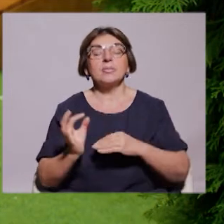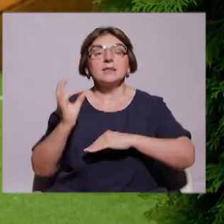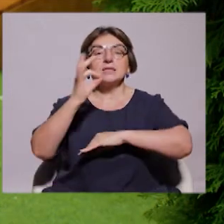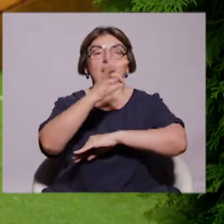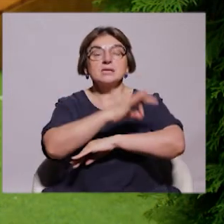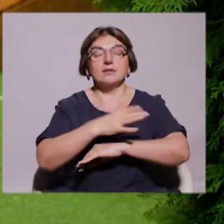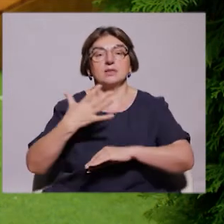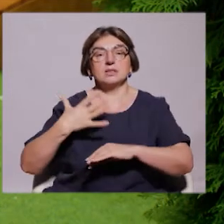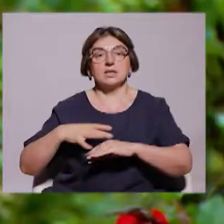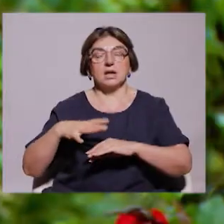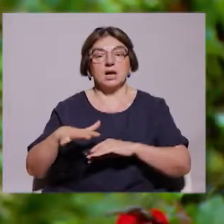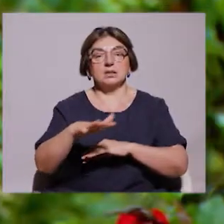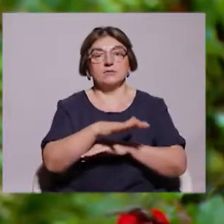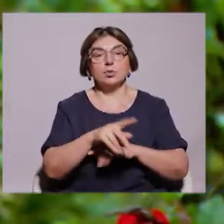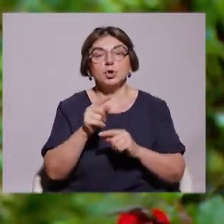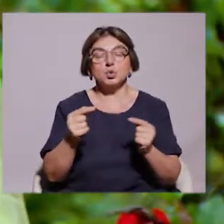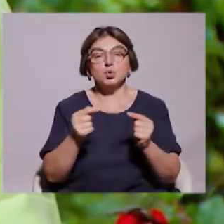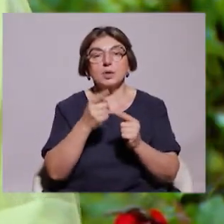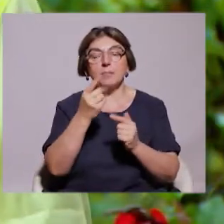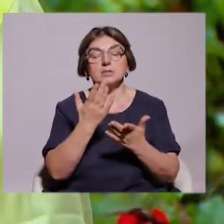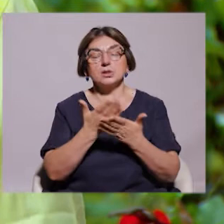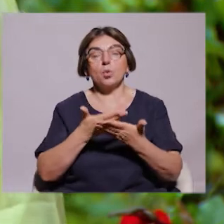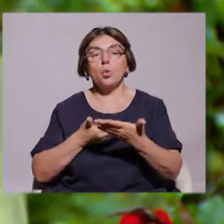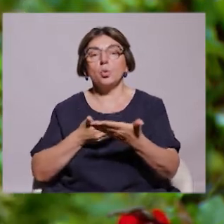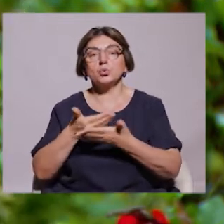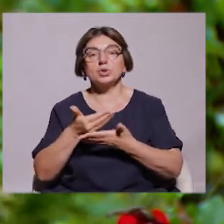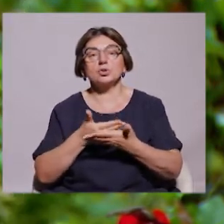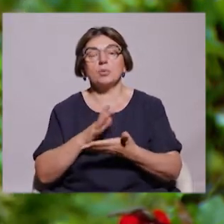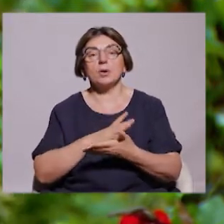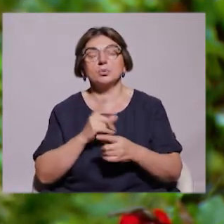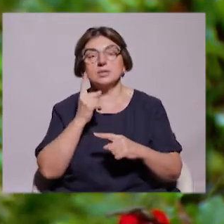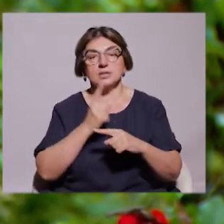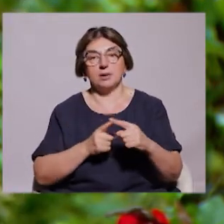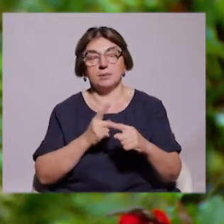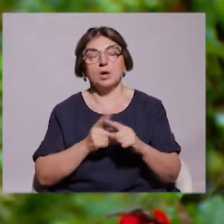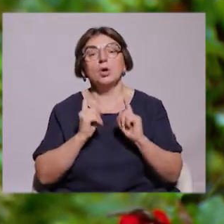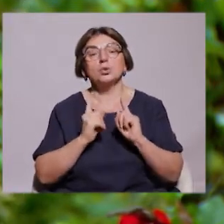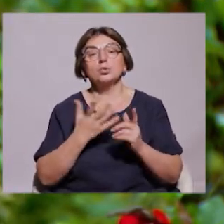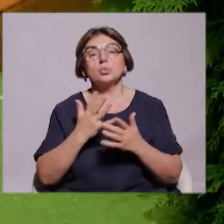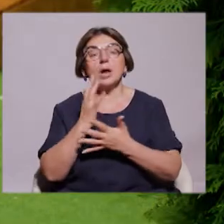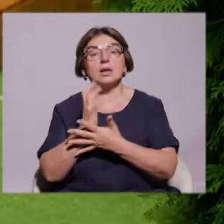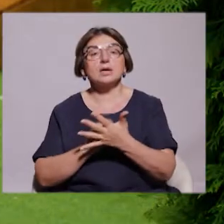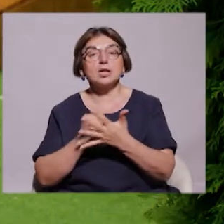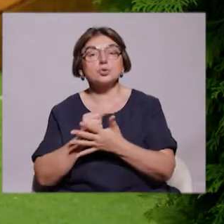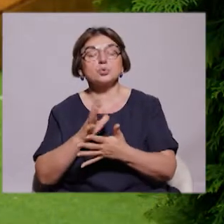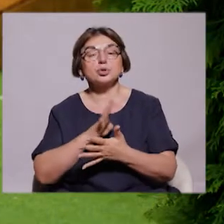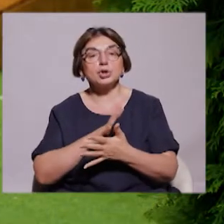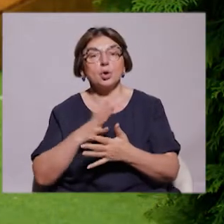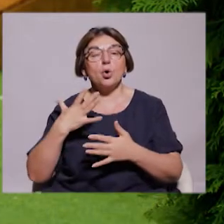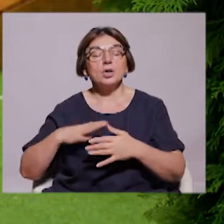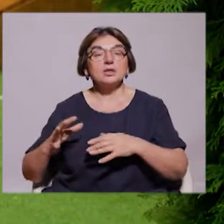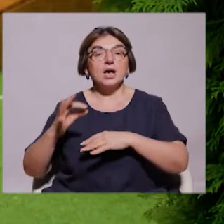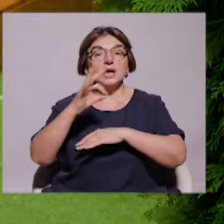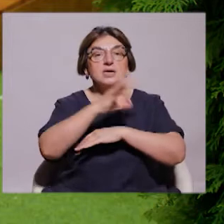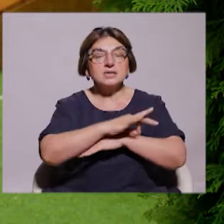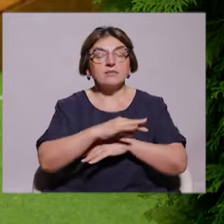მასთან ქონდა ურთიერთობა საბერძნეთს. თუ რა რესურსი არსებობდა კოლხეთში, ამას თვითონ ბერძენი ისტორიკოსებისაგან გავიგეთ, რადგან მათ აქვს წერილობა რამდენობითი